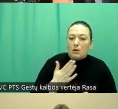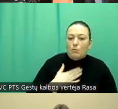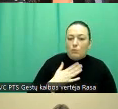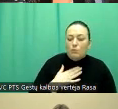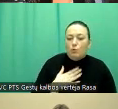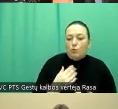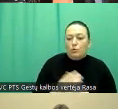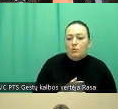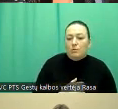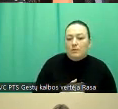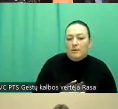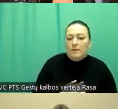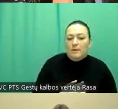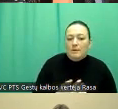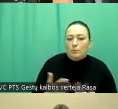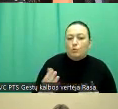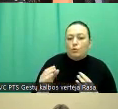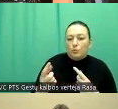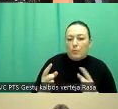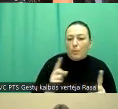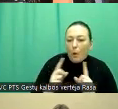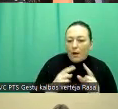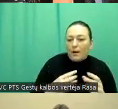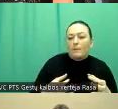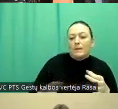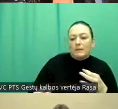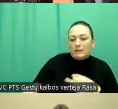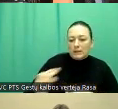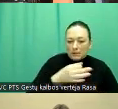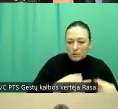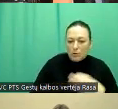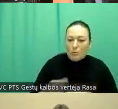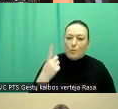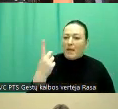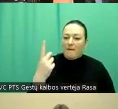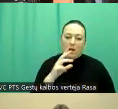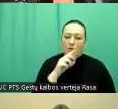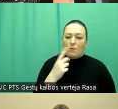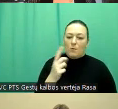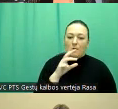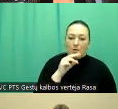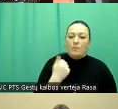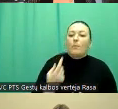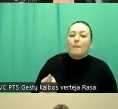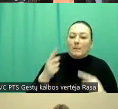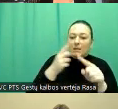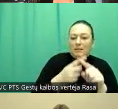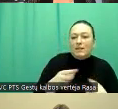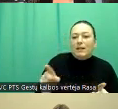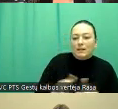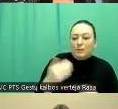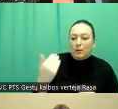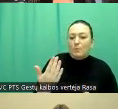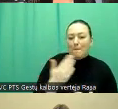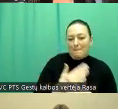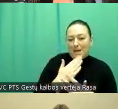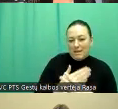tikslas – generuoti pokalbius, diskusijas, o ne vien mums vienoms kalbėti. Prašau prisidėti, prašau mums